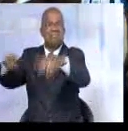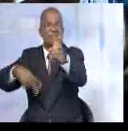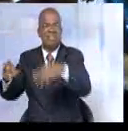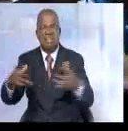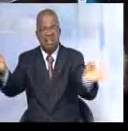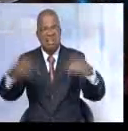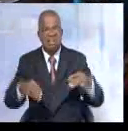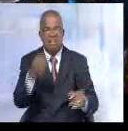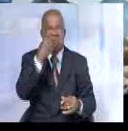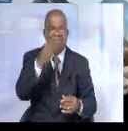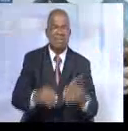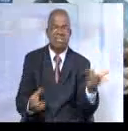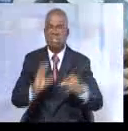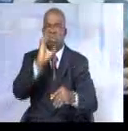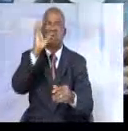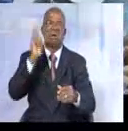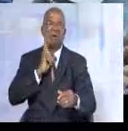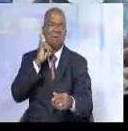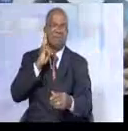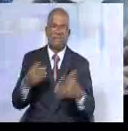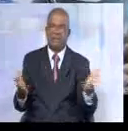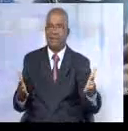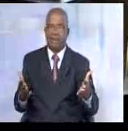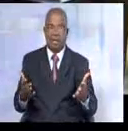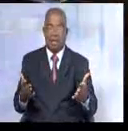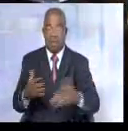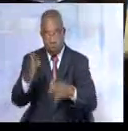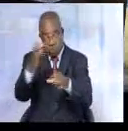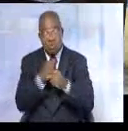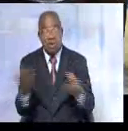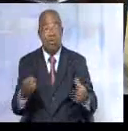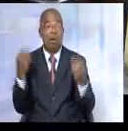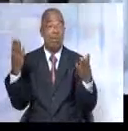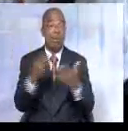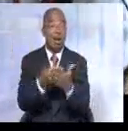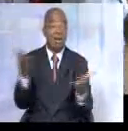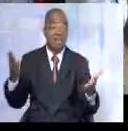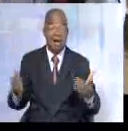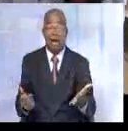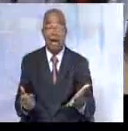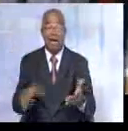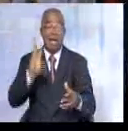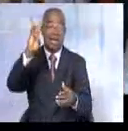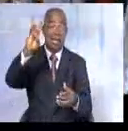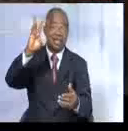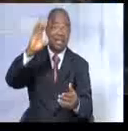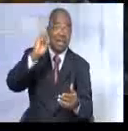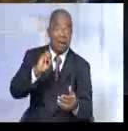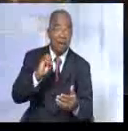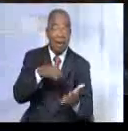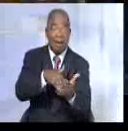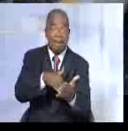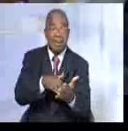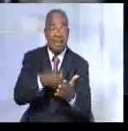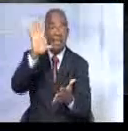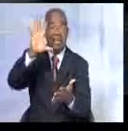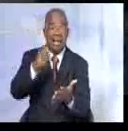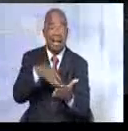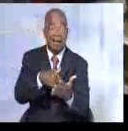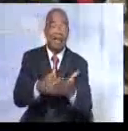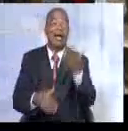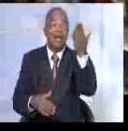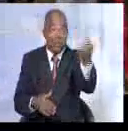000, 70 000, 80 000, ça dépend. C'est dans ça aussi que les filles la mangent. Les prestations d'artistes en l'air attirent également